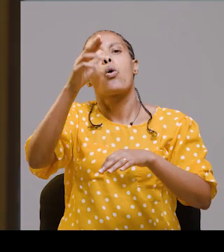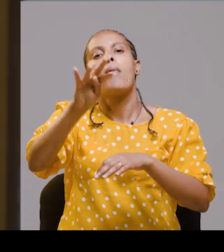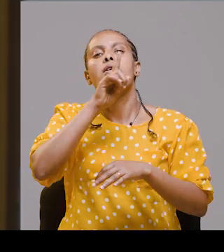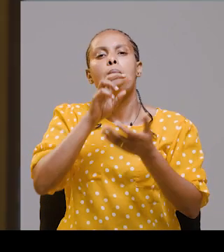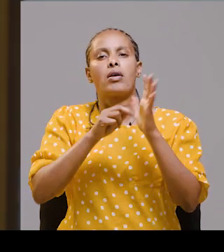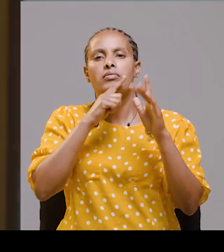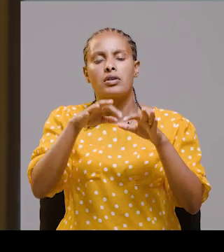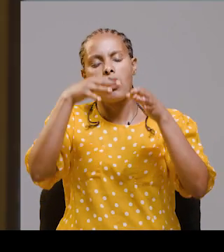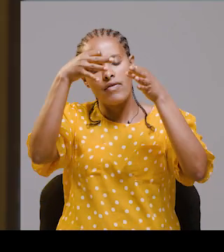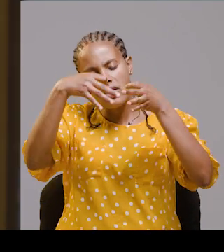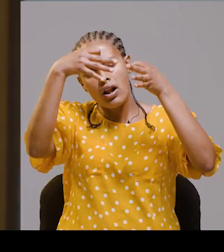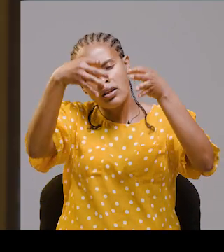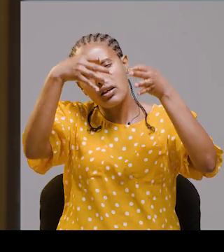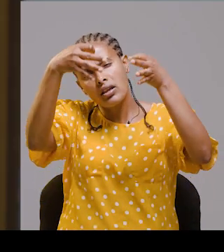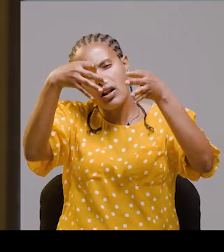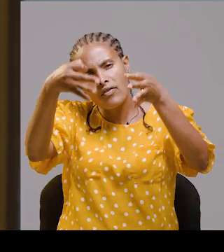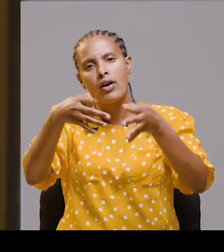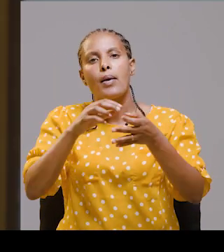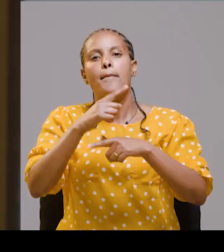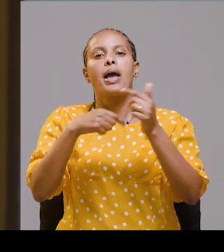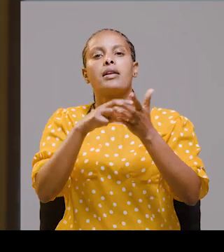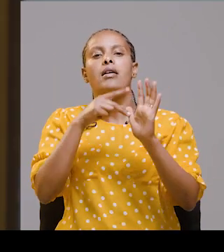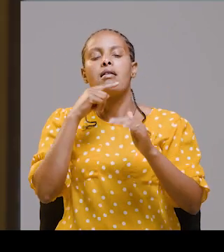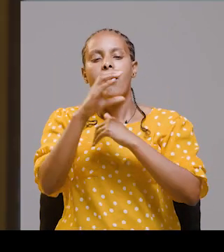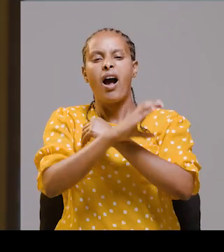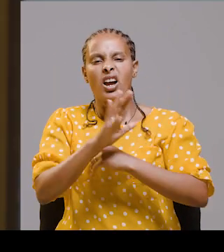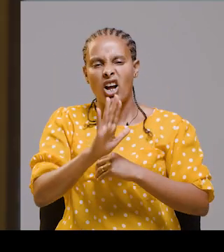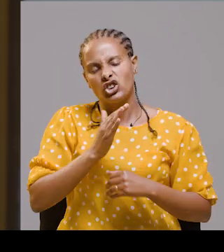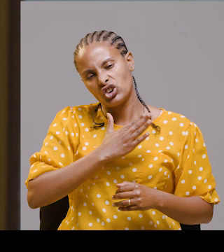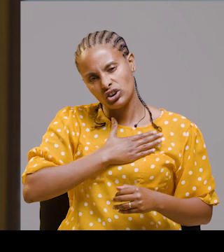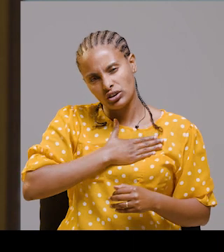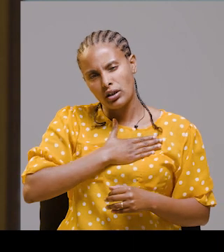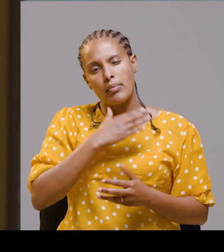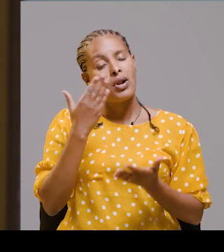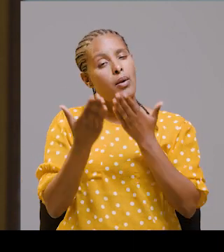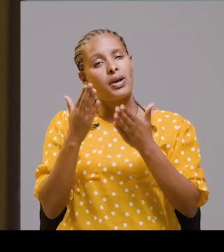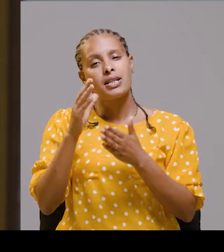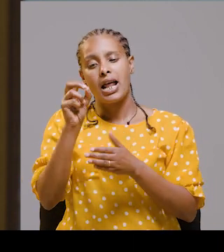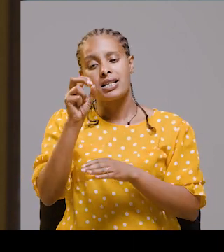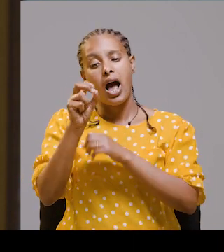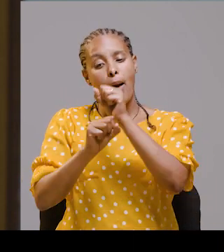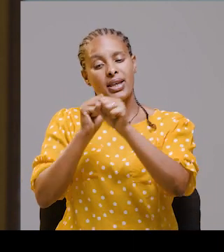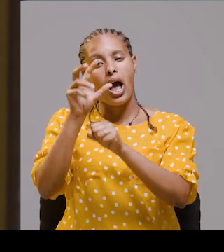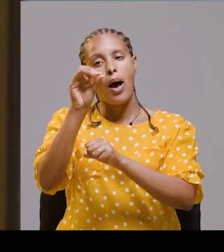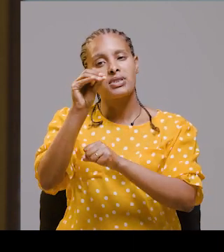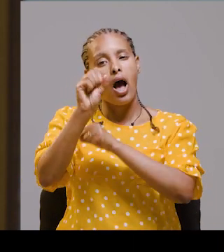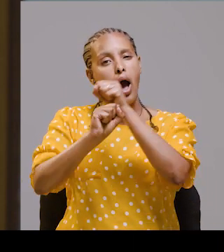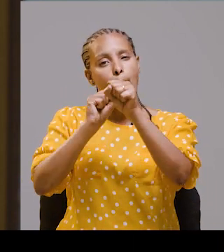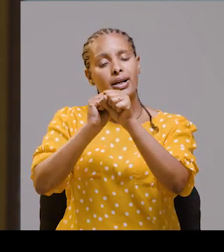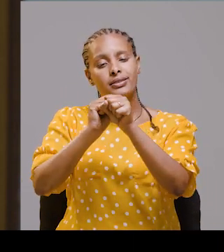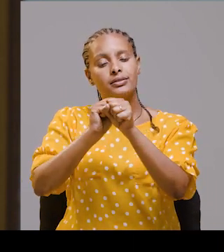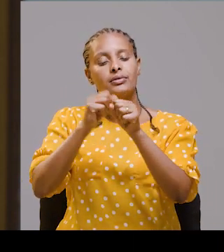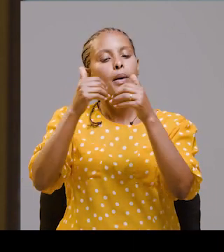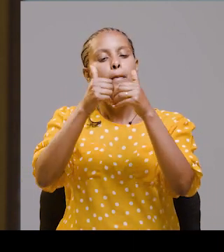مهنو يتلالف مهيدنا لهاقراتشن من البات يزاري سلاسة همسا عمتم ما يلاقا كان